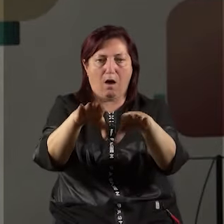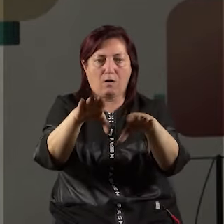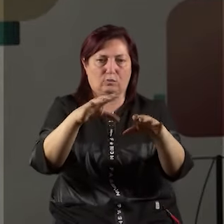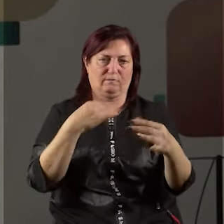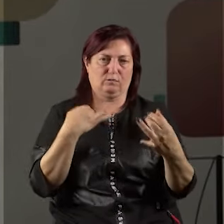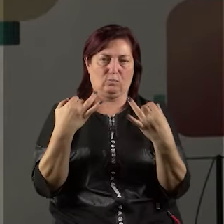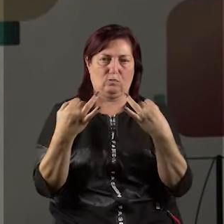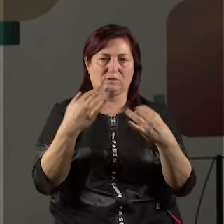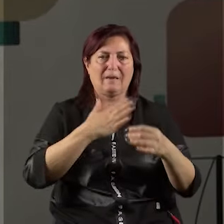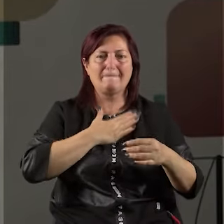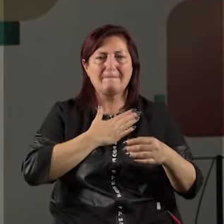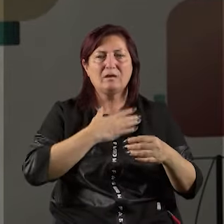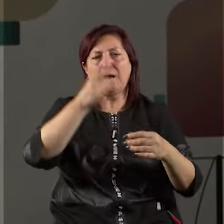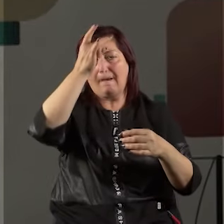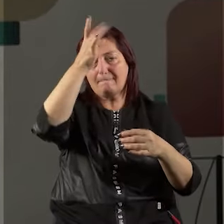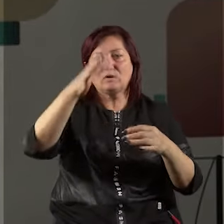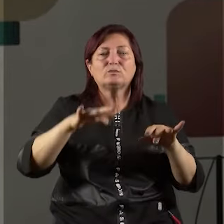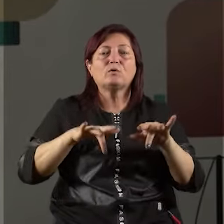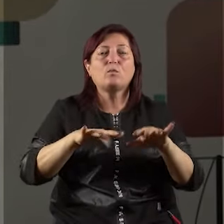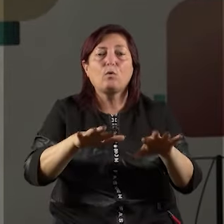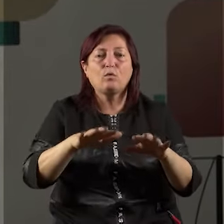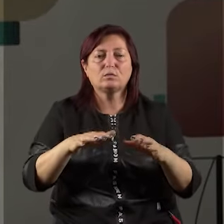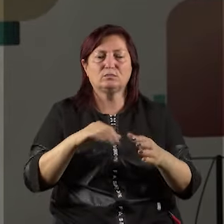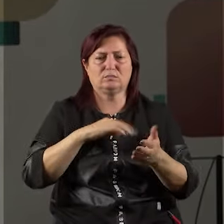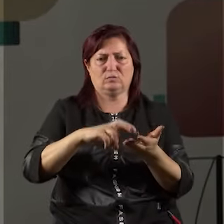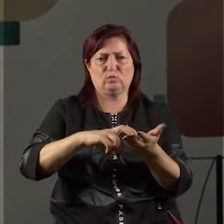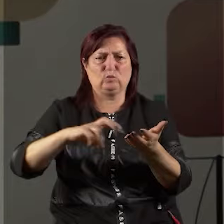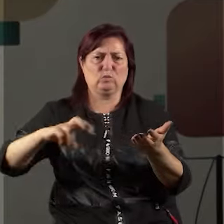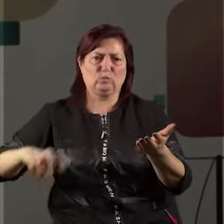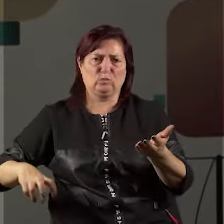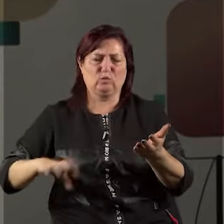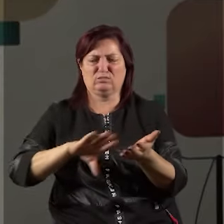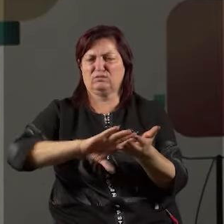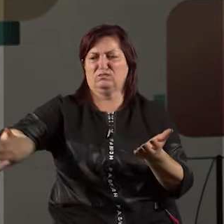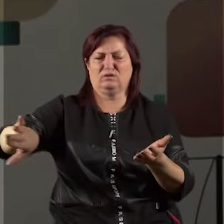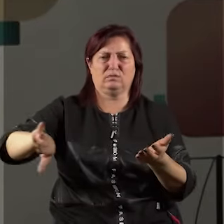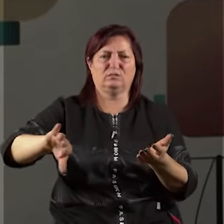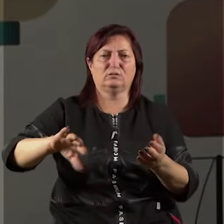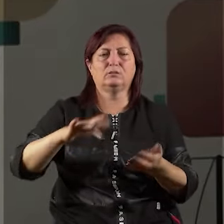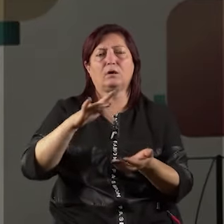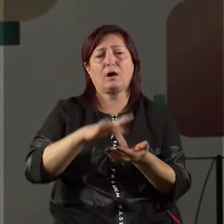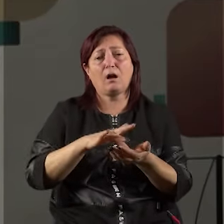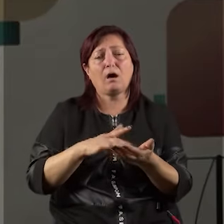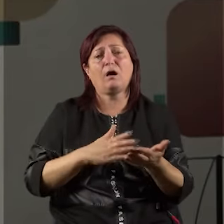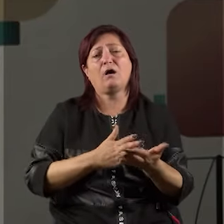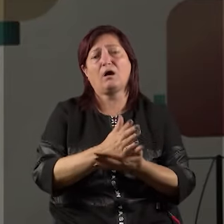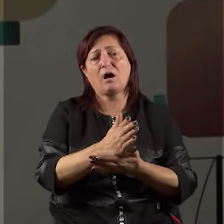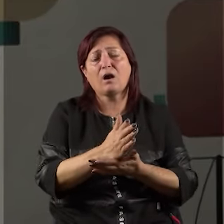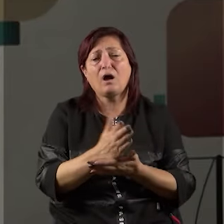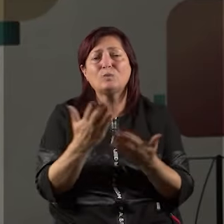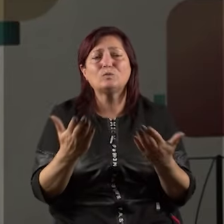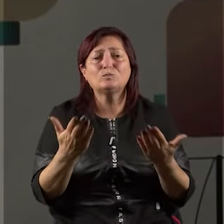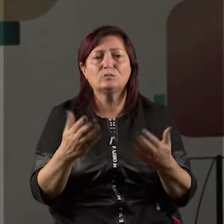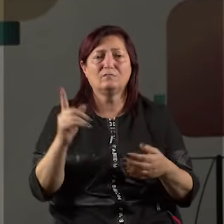մեր մշակույթի գործիչները դուրս են մղված հիմնականում քաղաքականությունից, որտեվ իրենք